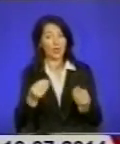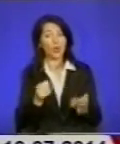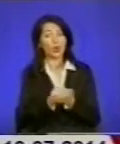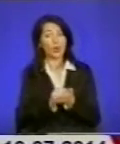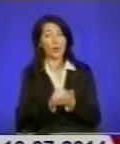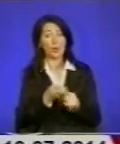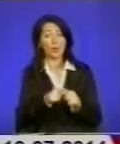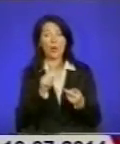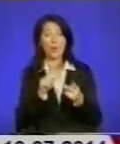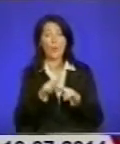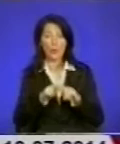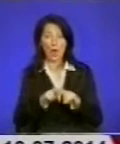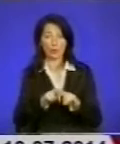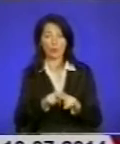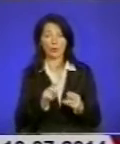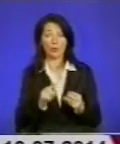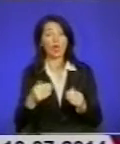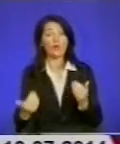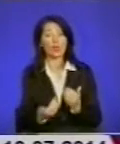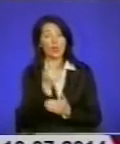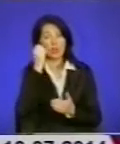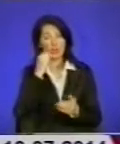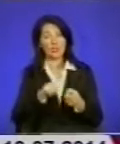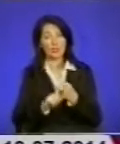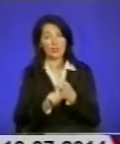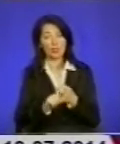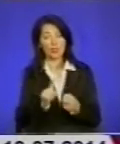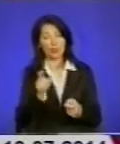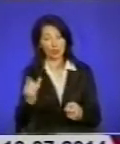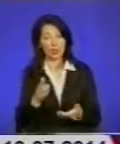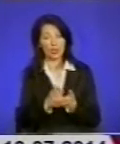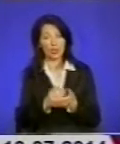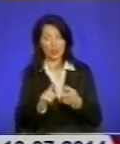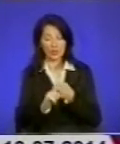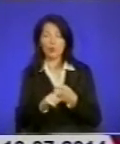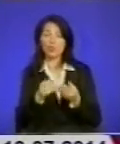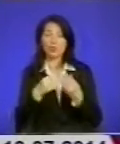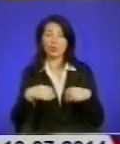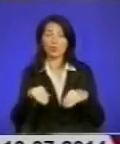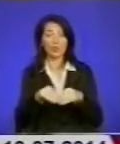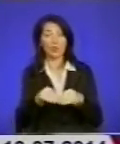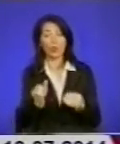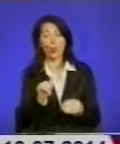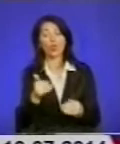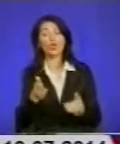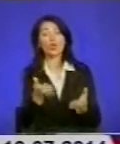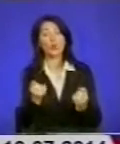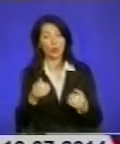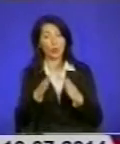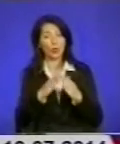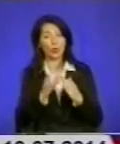відновити якісь соціальні зв'язки, які в нього є. Тобто зв'язуємося з родинами, куди його приймуть додому на